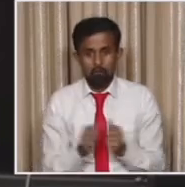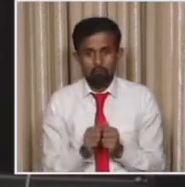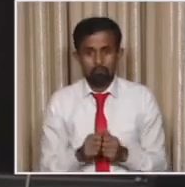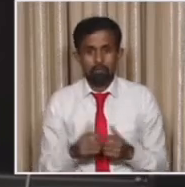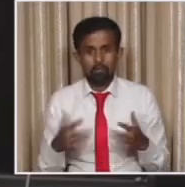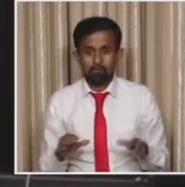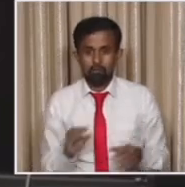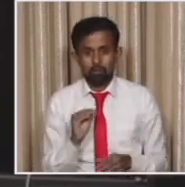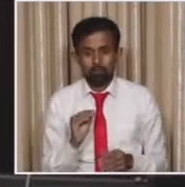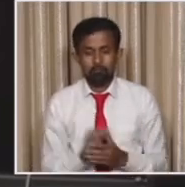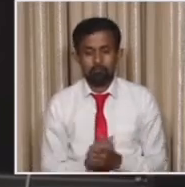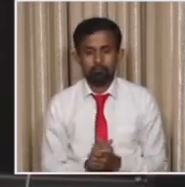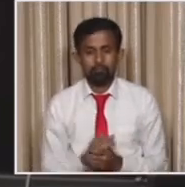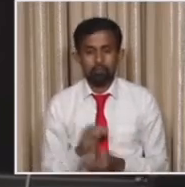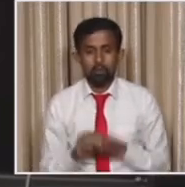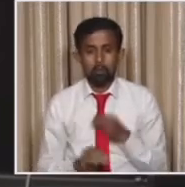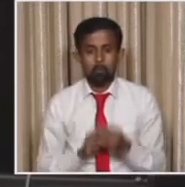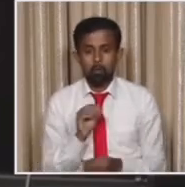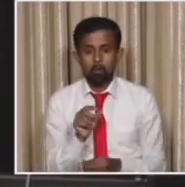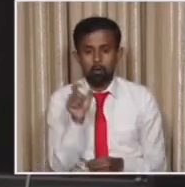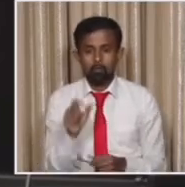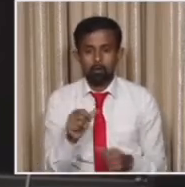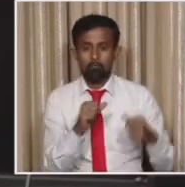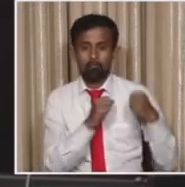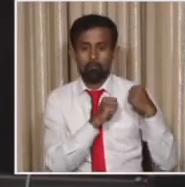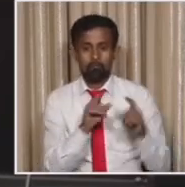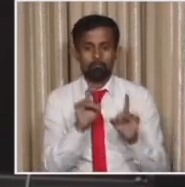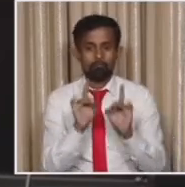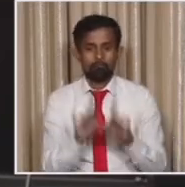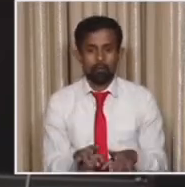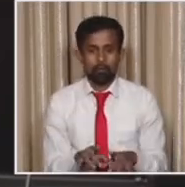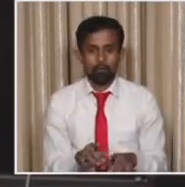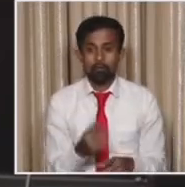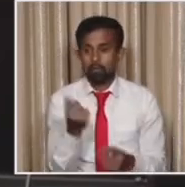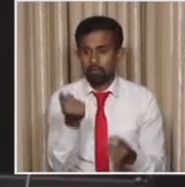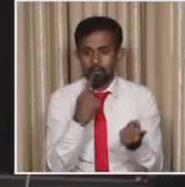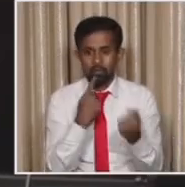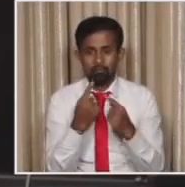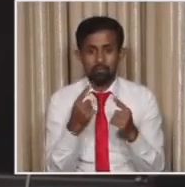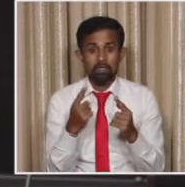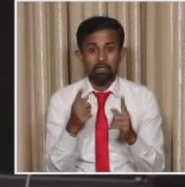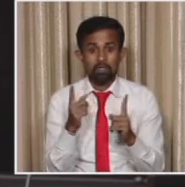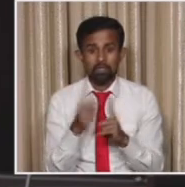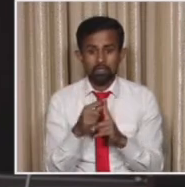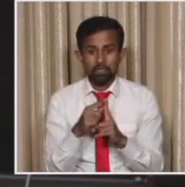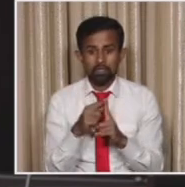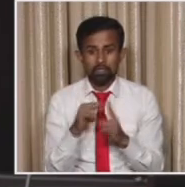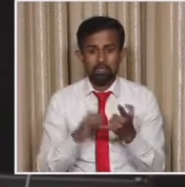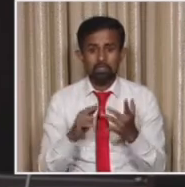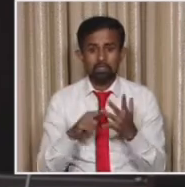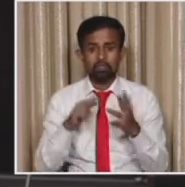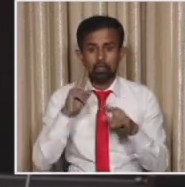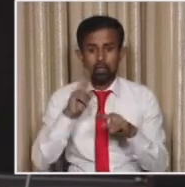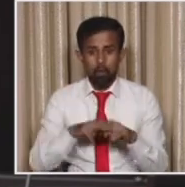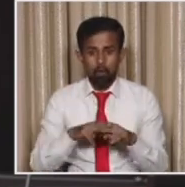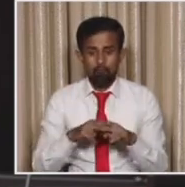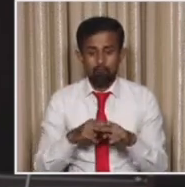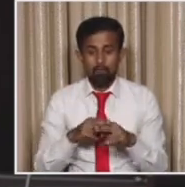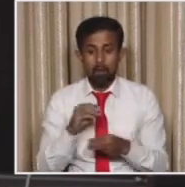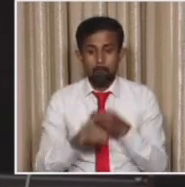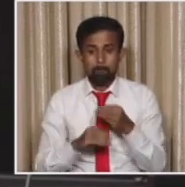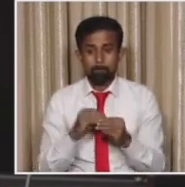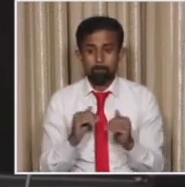වෙයි. ඒකෙදි ආයෝජකයාට වාසි සාගත අර කියපු ease of doing business index එක ඉහළ නංවන්න පුළුවන්